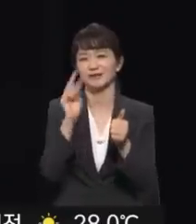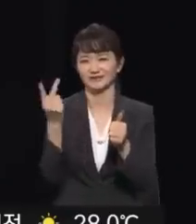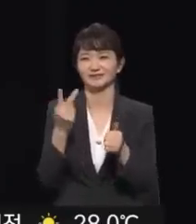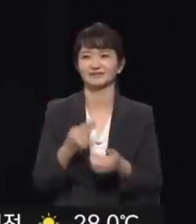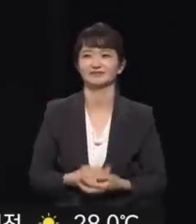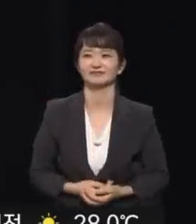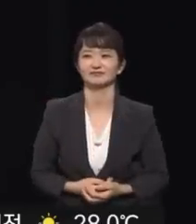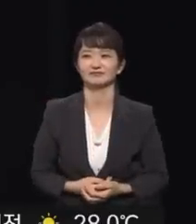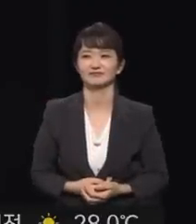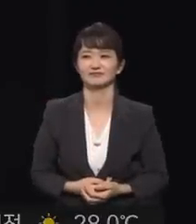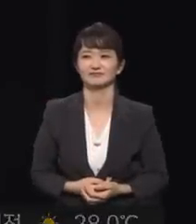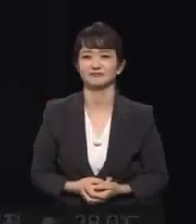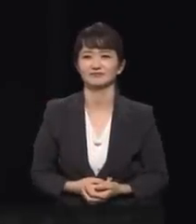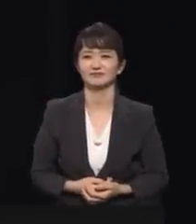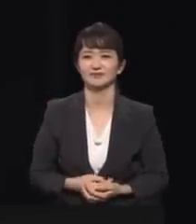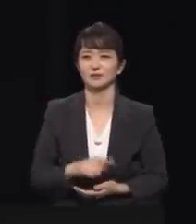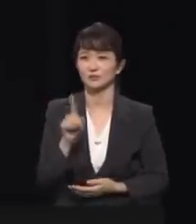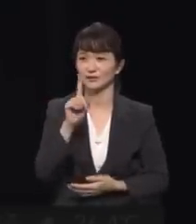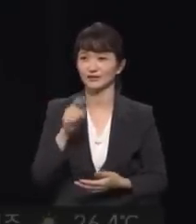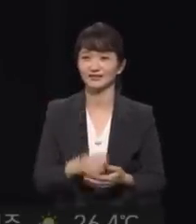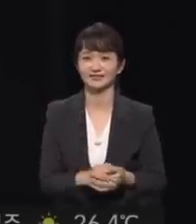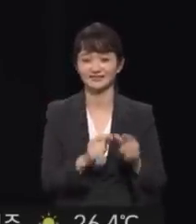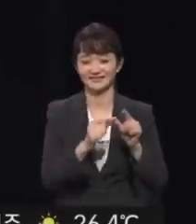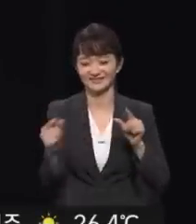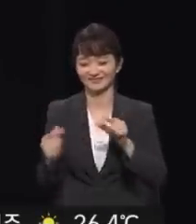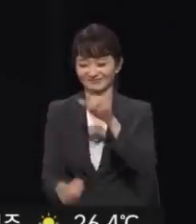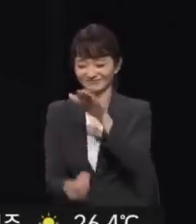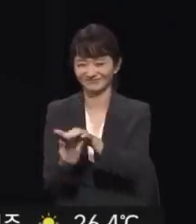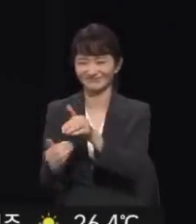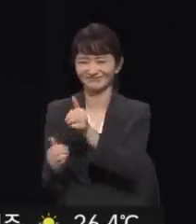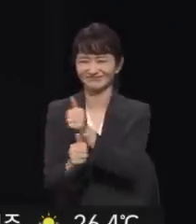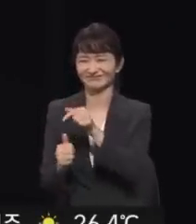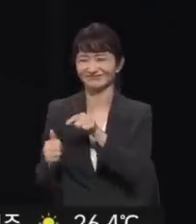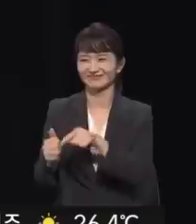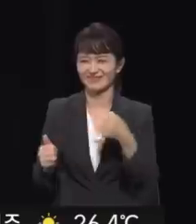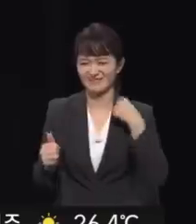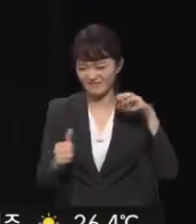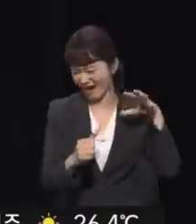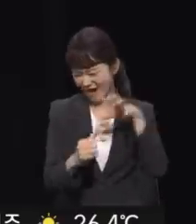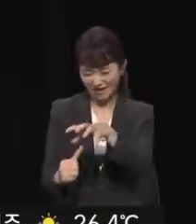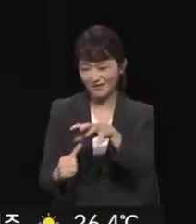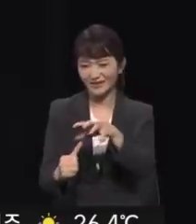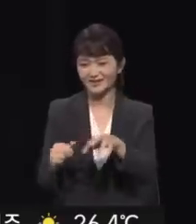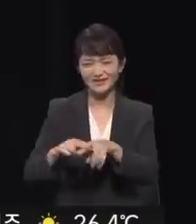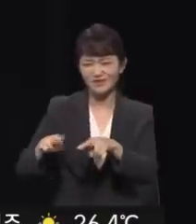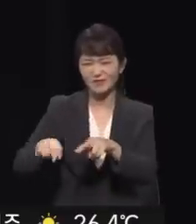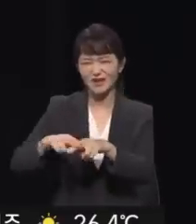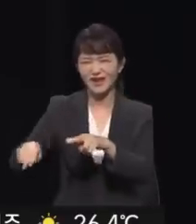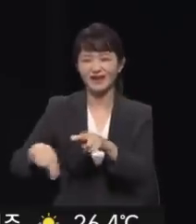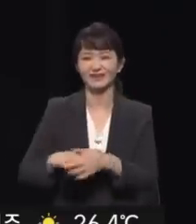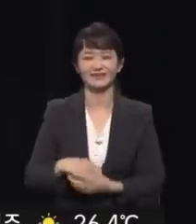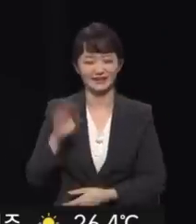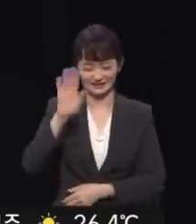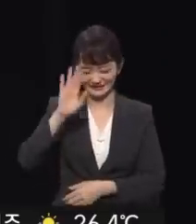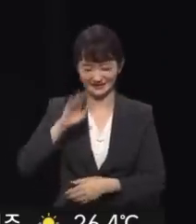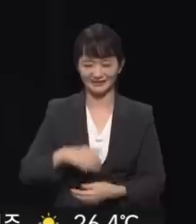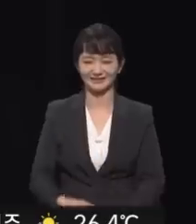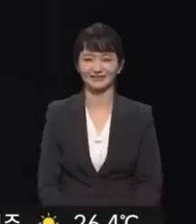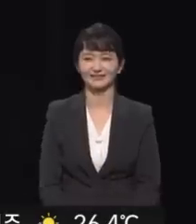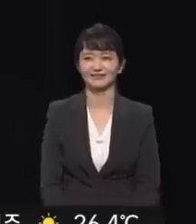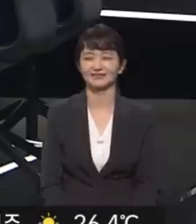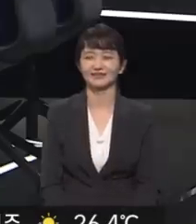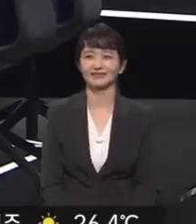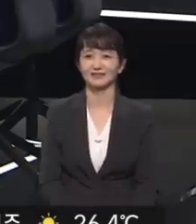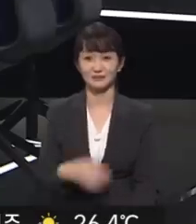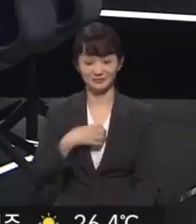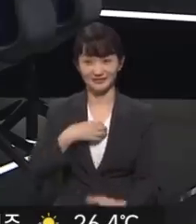뭔가 그니까 힘이 자기 일부 최고의 자리에서 하세요 뭐든 이미 각 영혼을 확인해요 분류학 강좌 닫았다 알겠어 이상